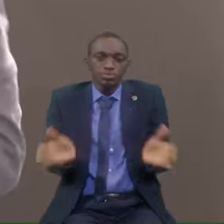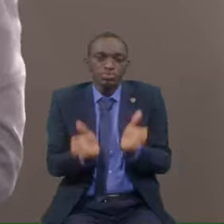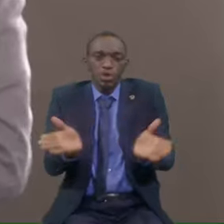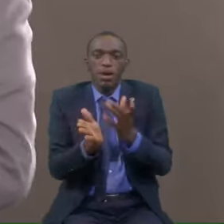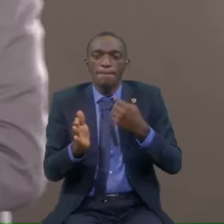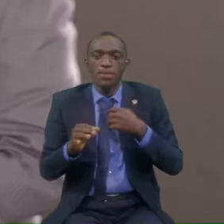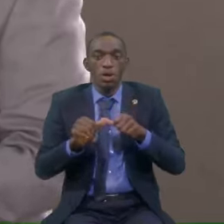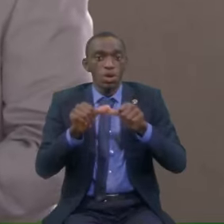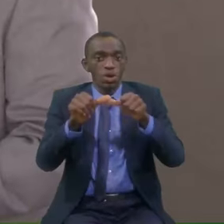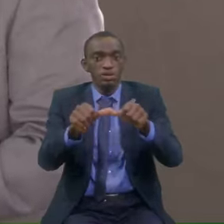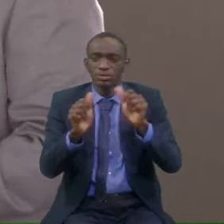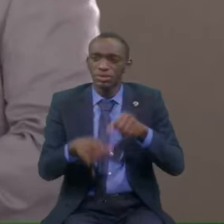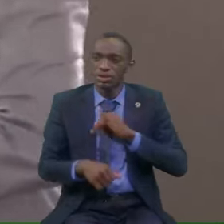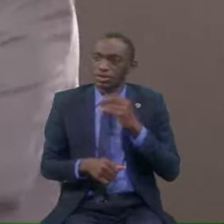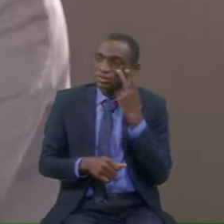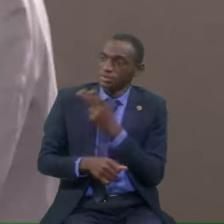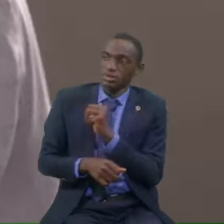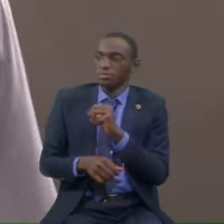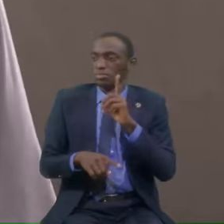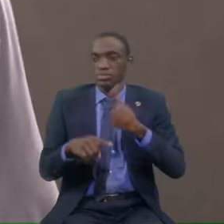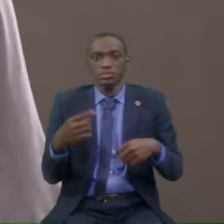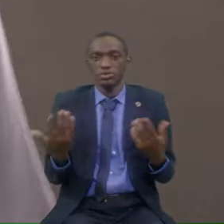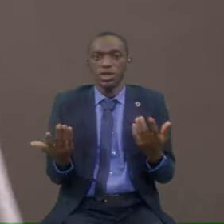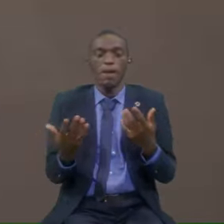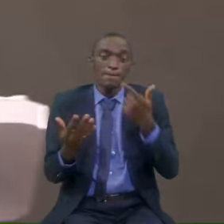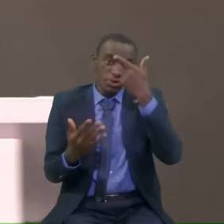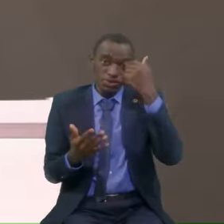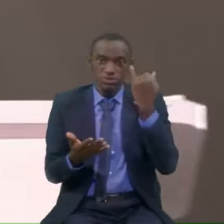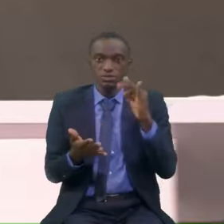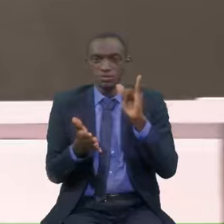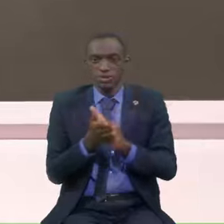Tous ces gens-là qui m'ont donné des chaises pour m'asseoir, je ne les vois plus.